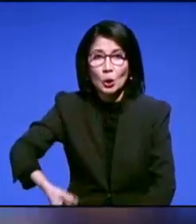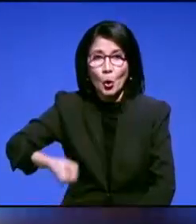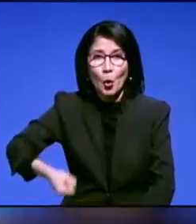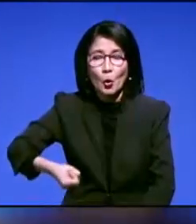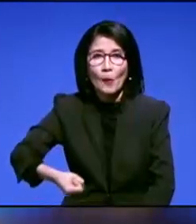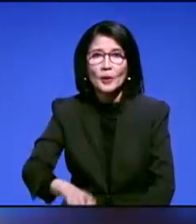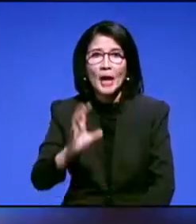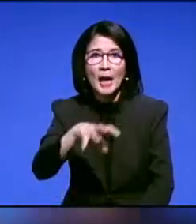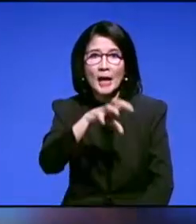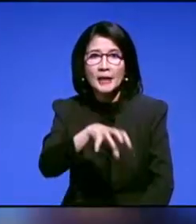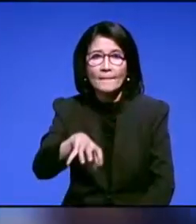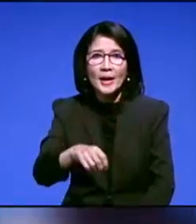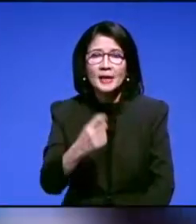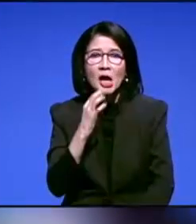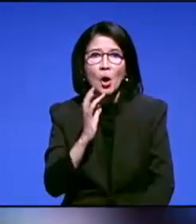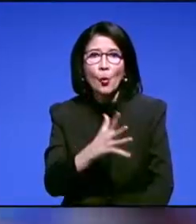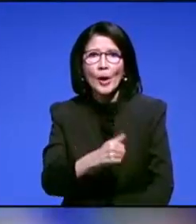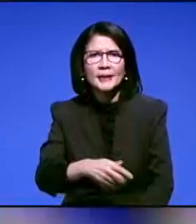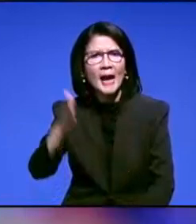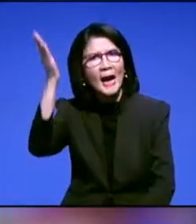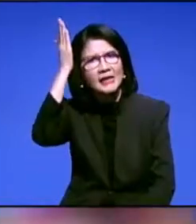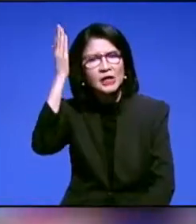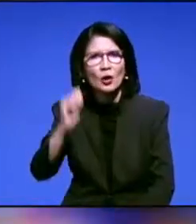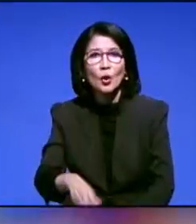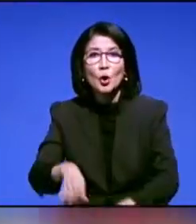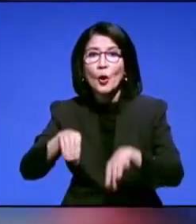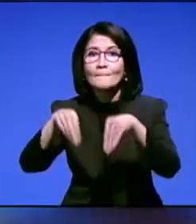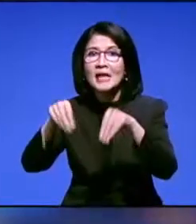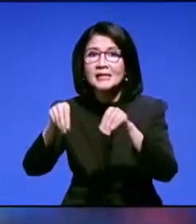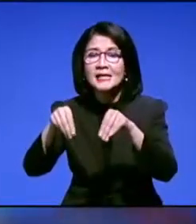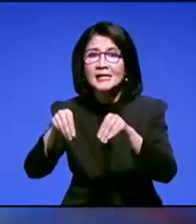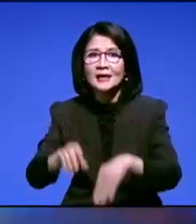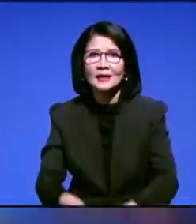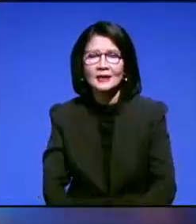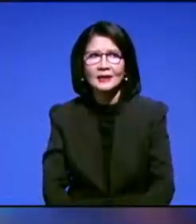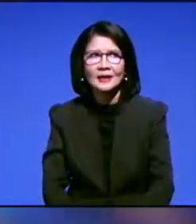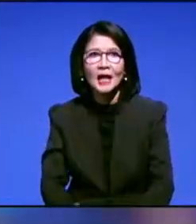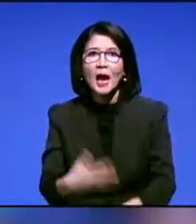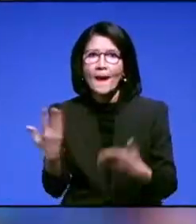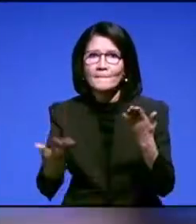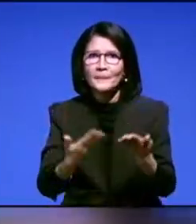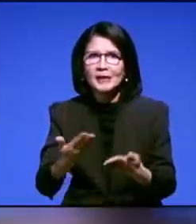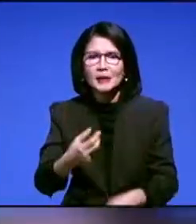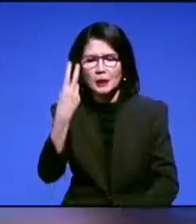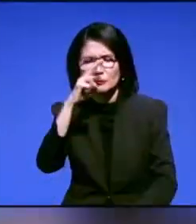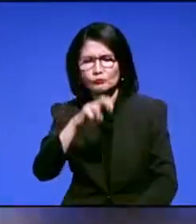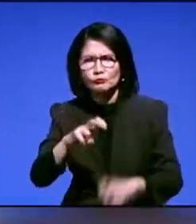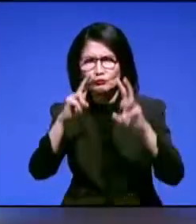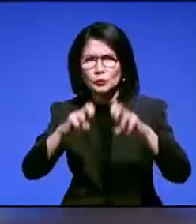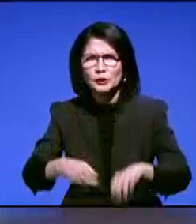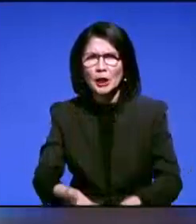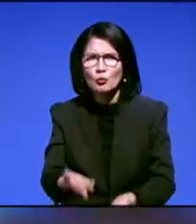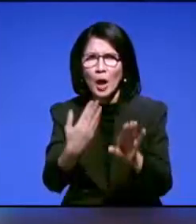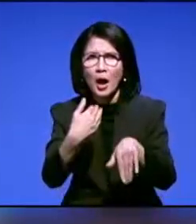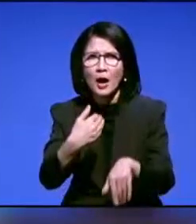penumpang, ada barang bertumpuk warna hijau banyak. Kalau hijau itu anorganik ya, berarti plastik-plastik. Nah itu biasanya akan dicek terlebih dahulu, dan ketika dicek